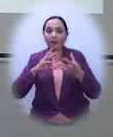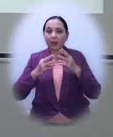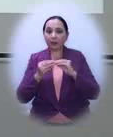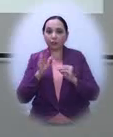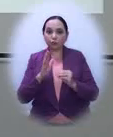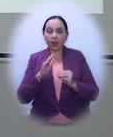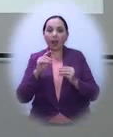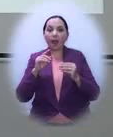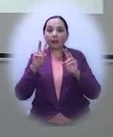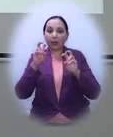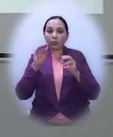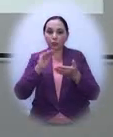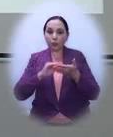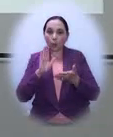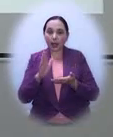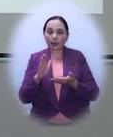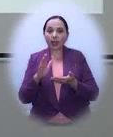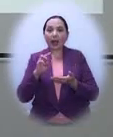natijada tashxis qo'yiladi.